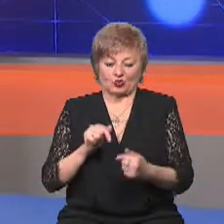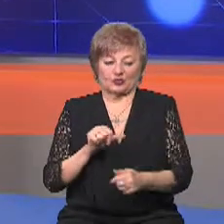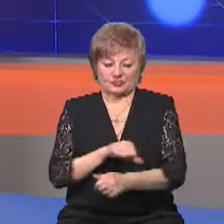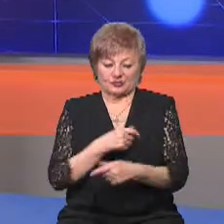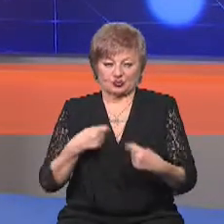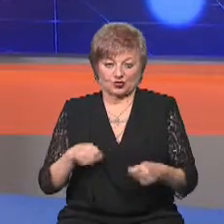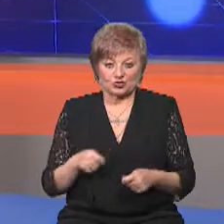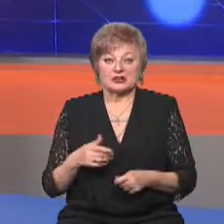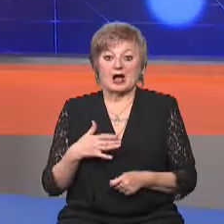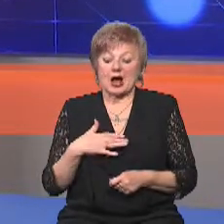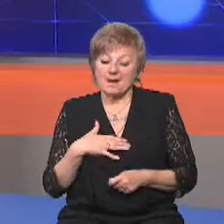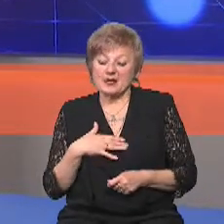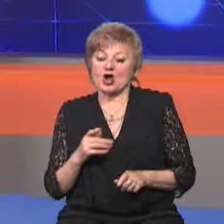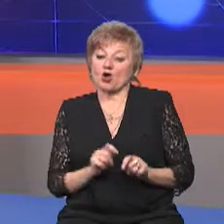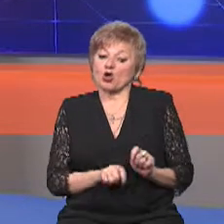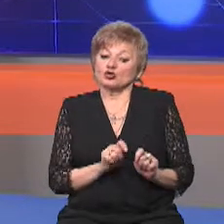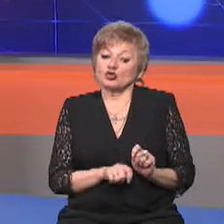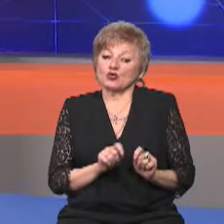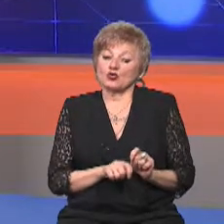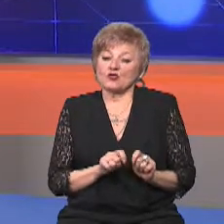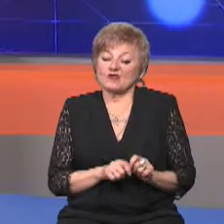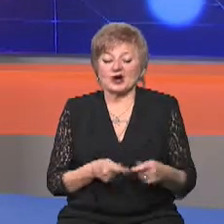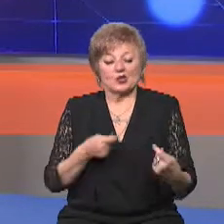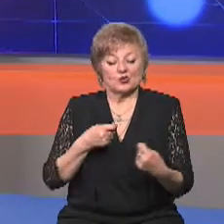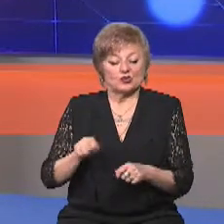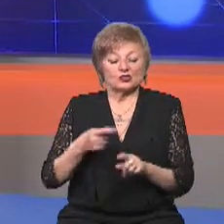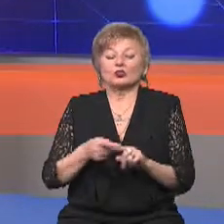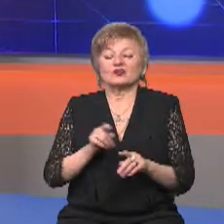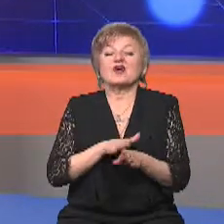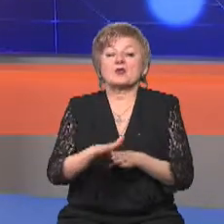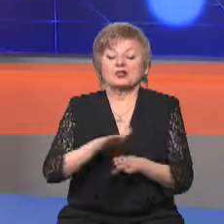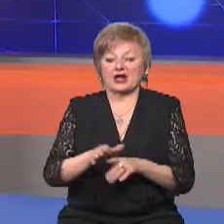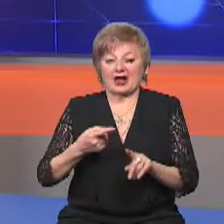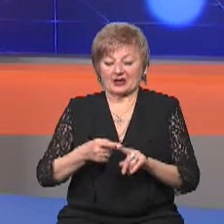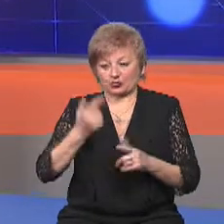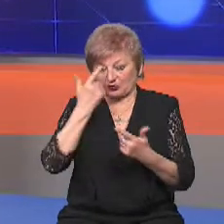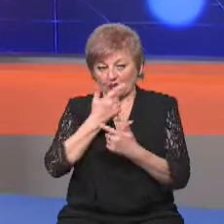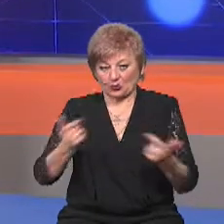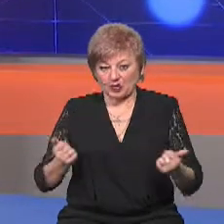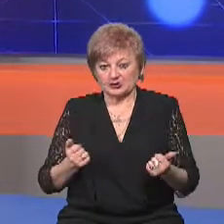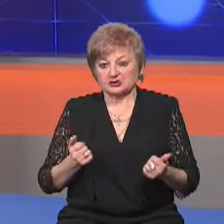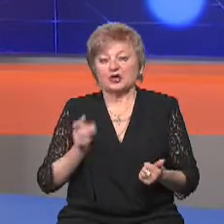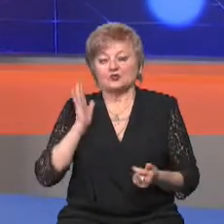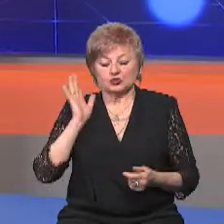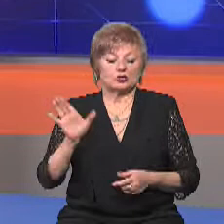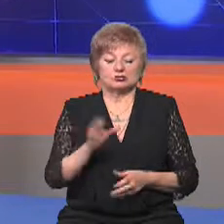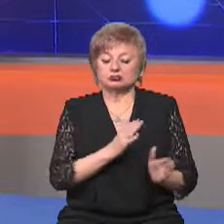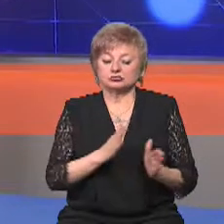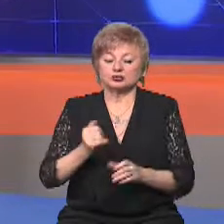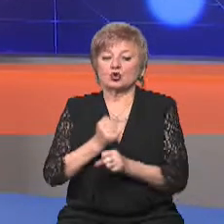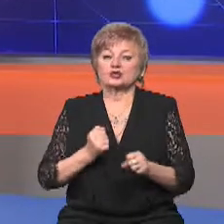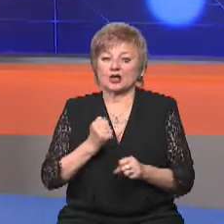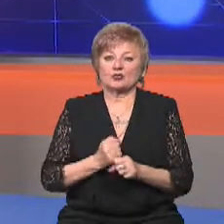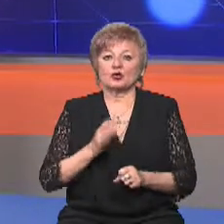і ми як громадськість контролювали реалізацію цієї інформації. Тобто наскільки дійсно буде відпрацьовано, чи буде